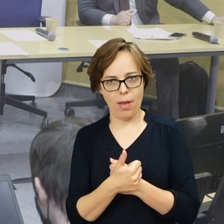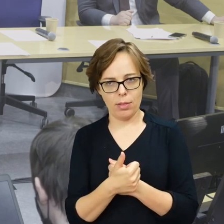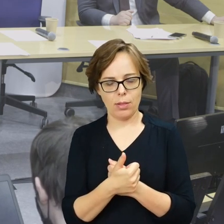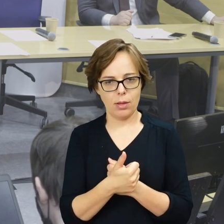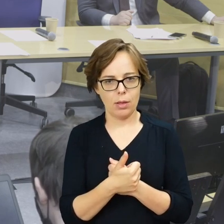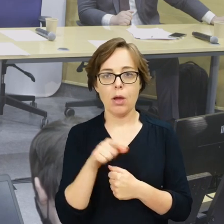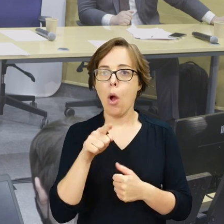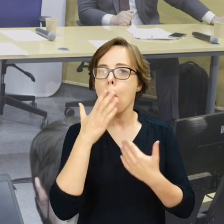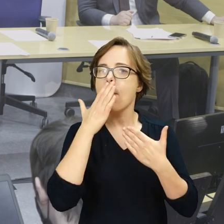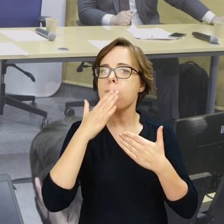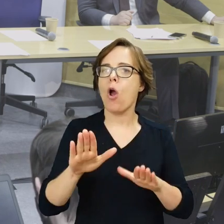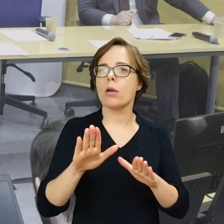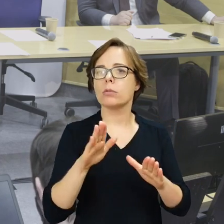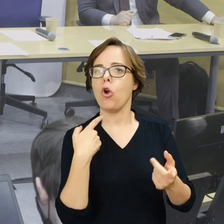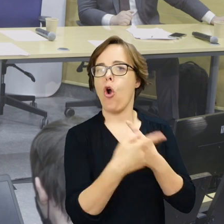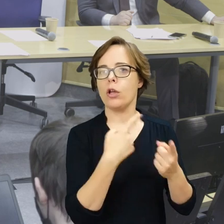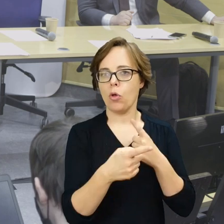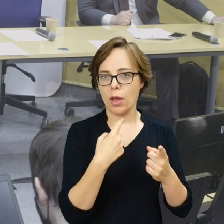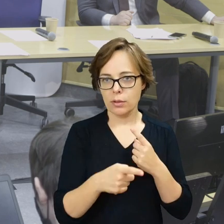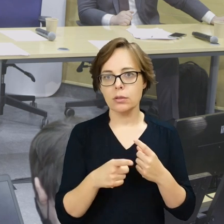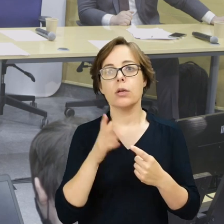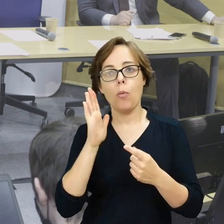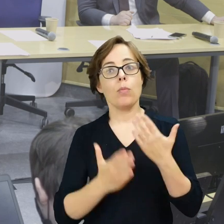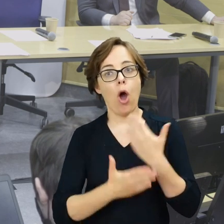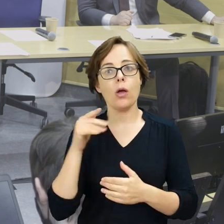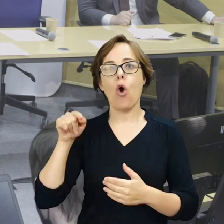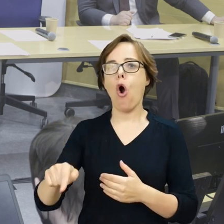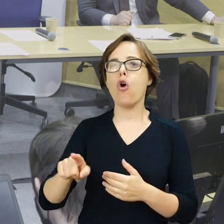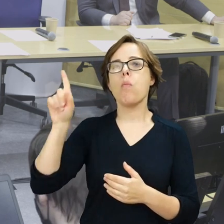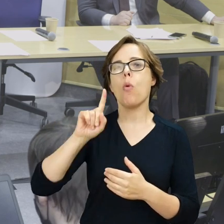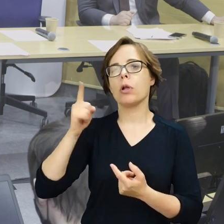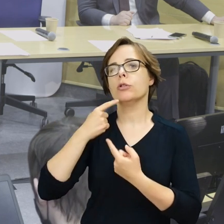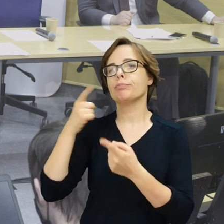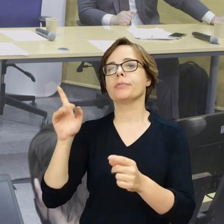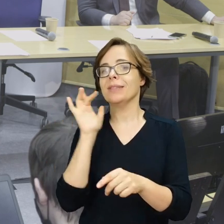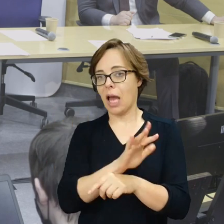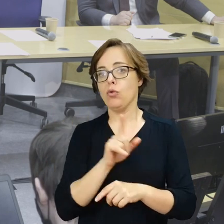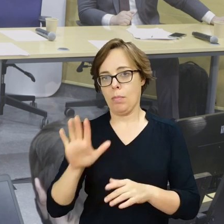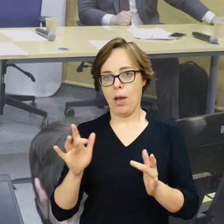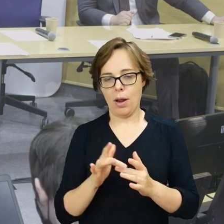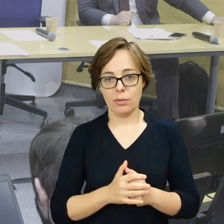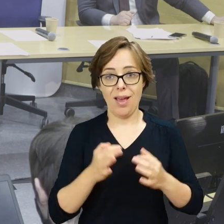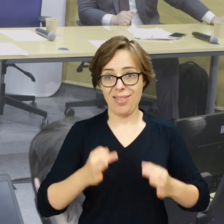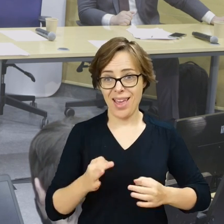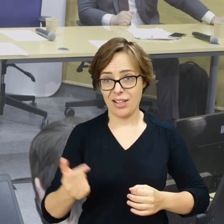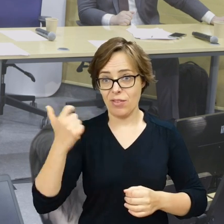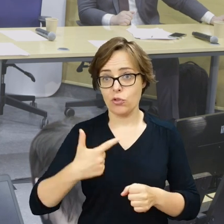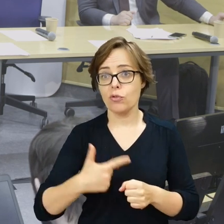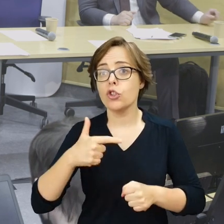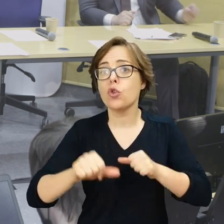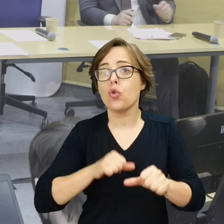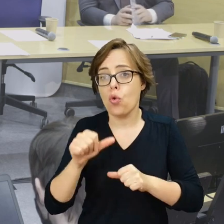pewną korespondencję potwierdzającą słuszność jego publicznego zarzutu. Dzisiaj w Polsce 2020 roku ja się boję, że ktoś by mu powiedział,